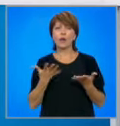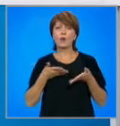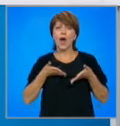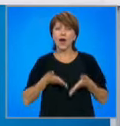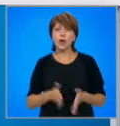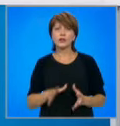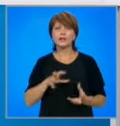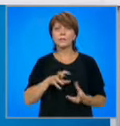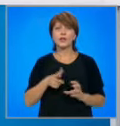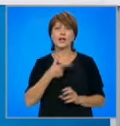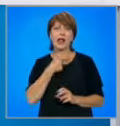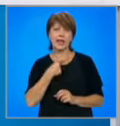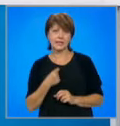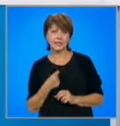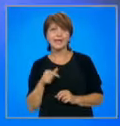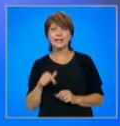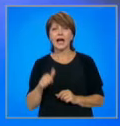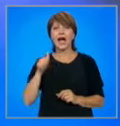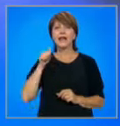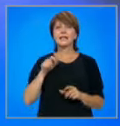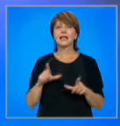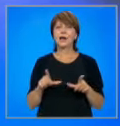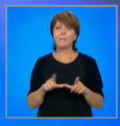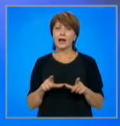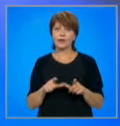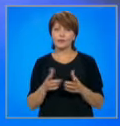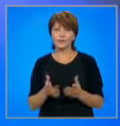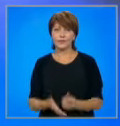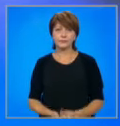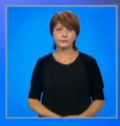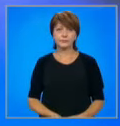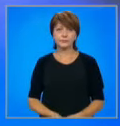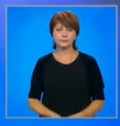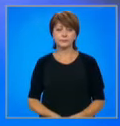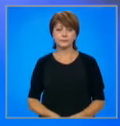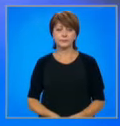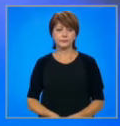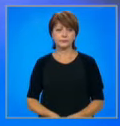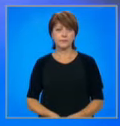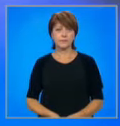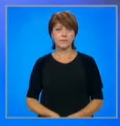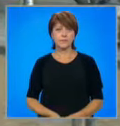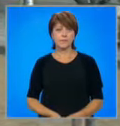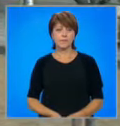родната политическа класа. Александър Марков сега включваме с подробностите. Добър вечер, Сашо.